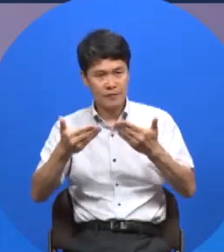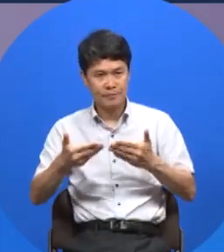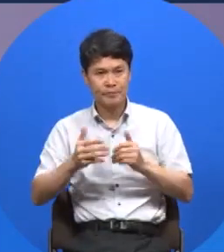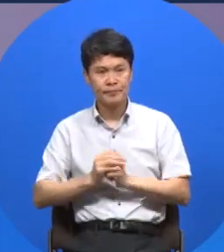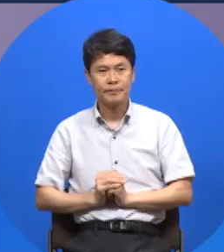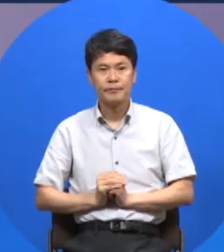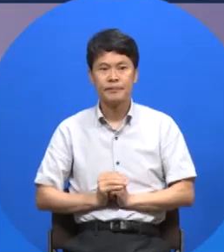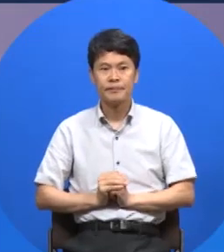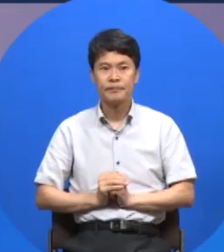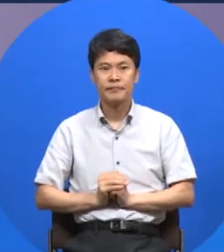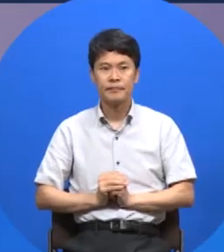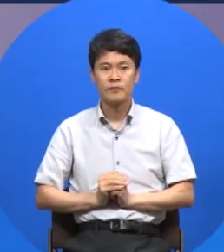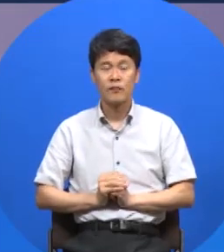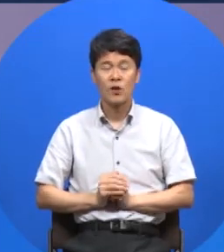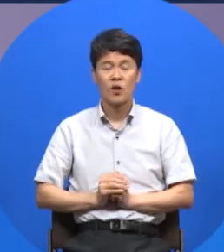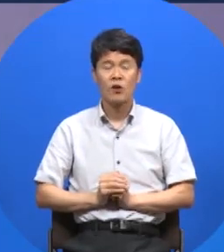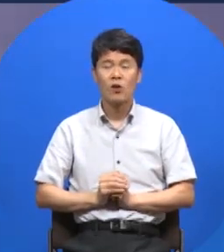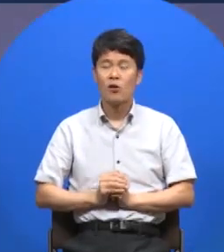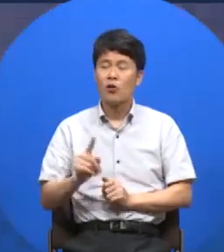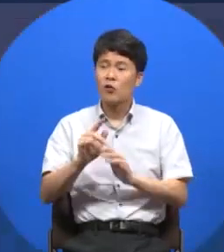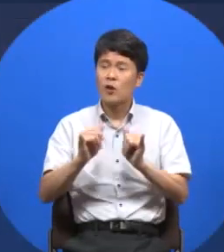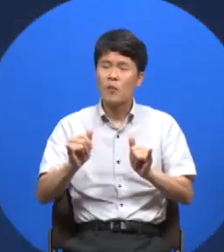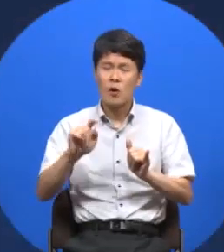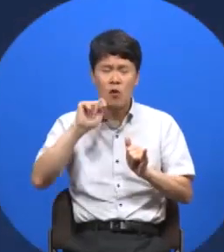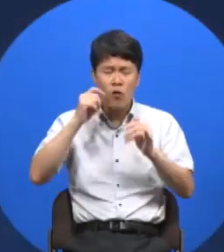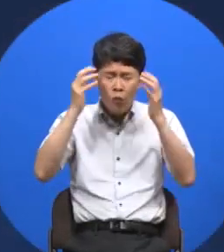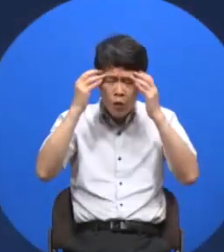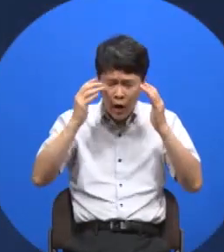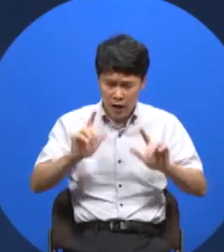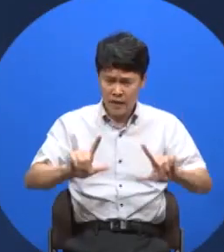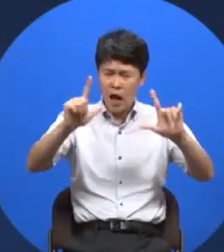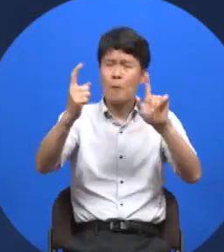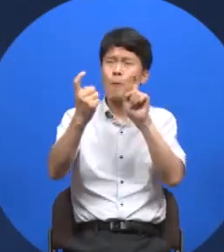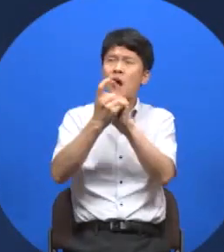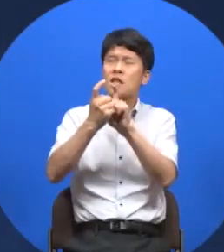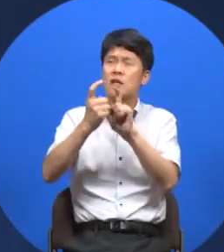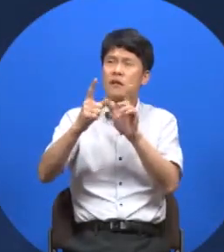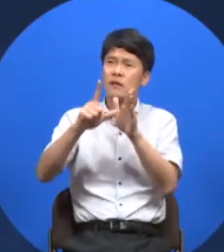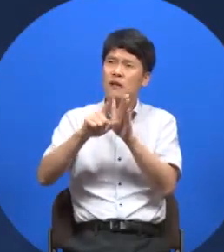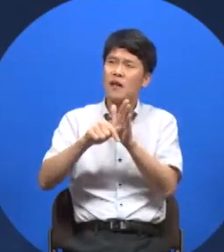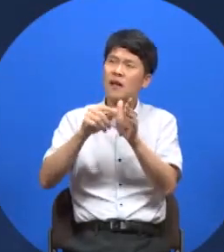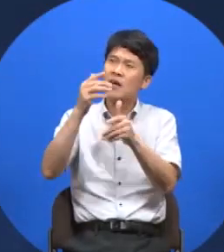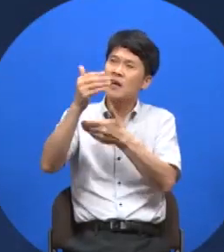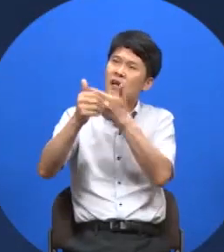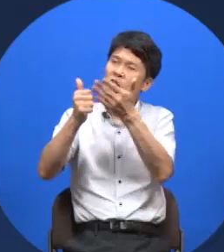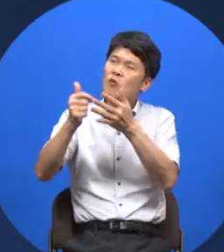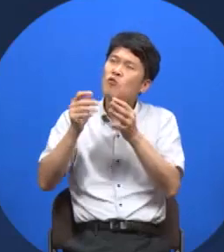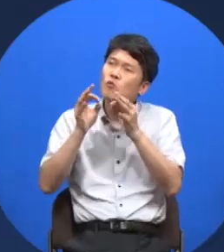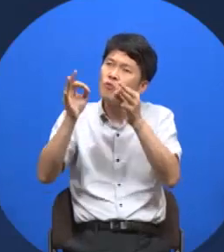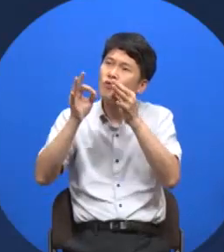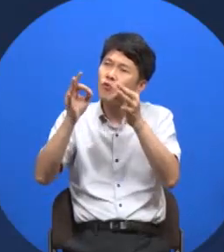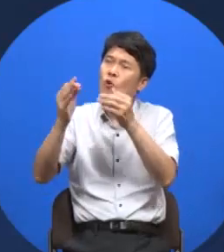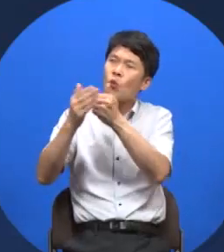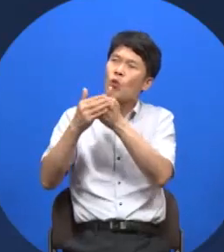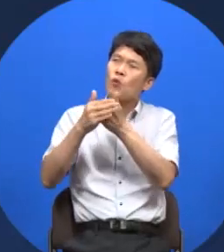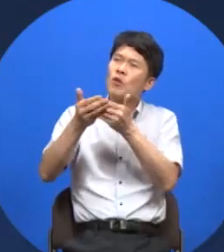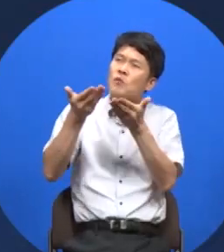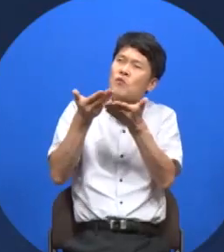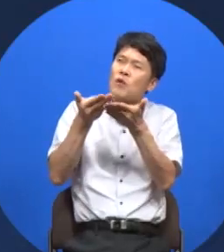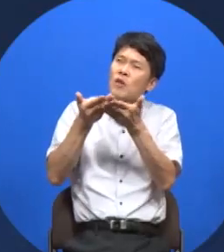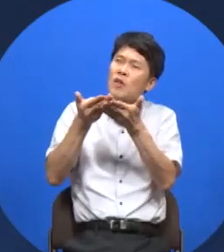하리로다. 누구나 환난의 날을 맞이하면 하나님을 부르고 하나님의 도우심을 구하게 됩니다.